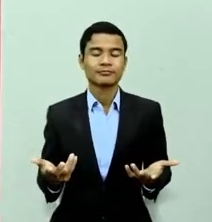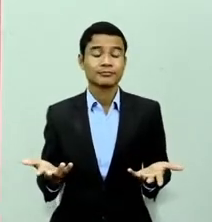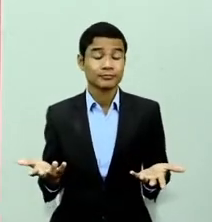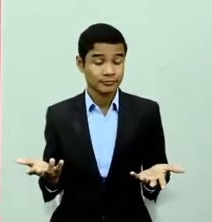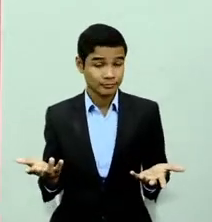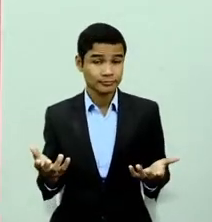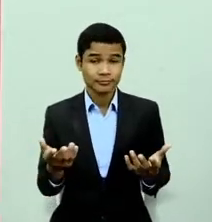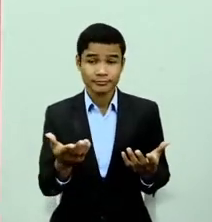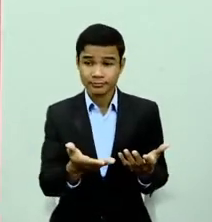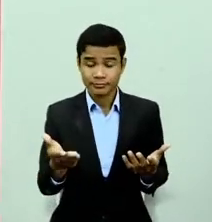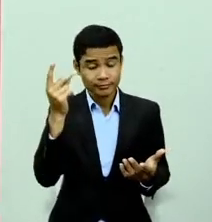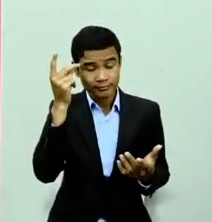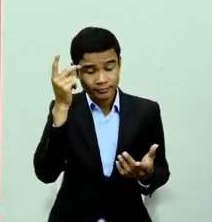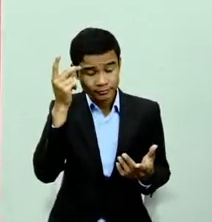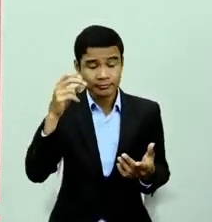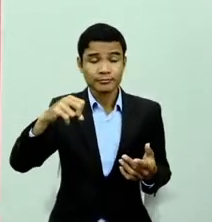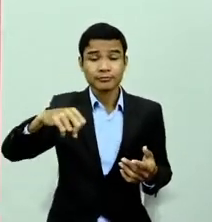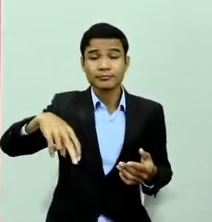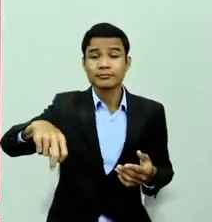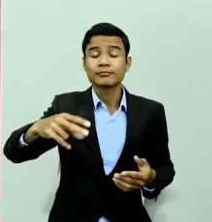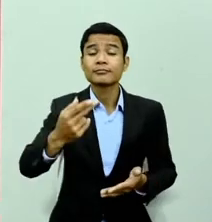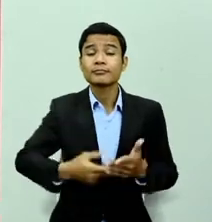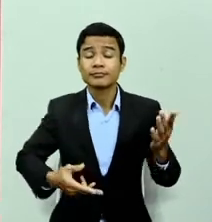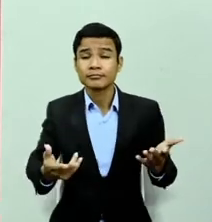cha con cứ tin mở dân trời ca ấy đá